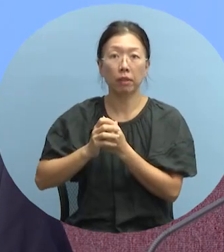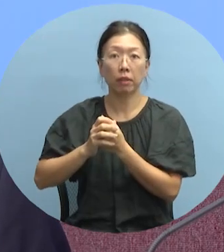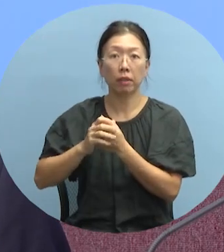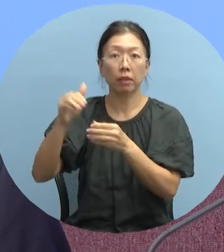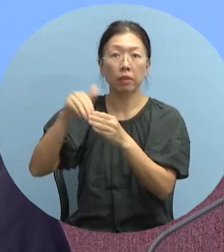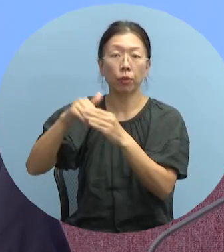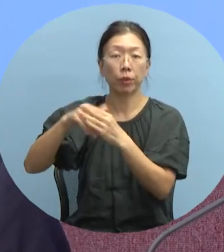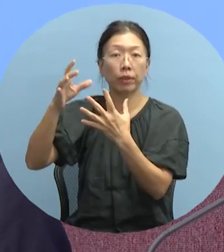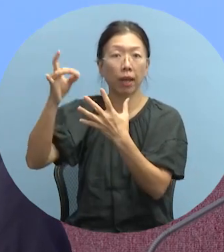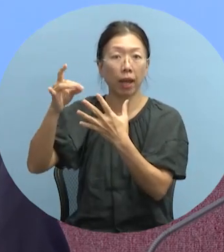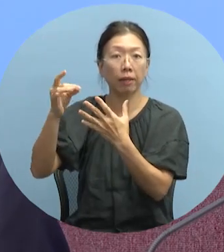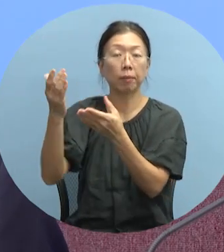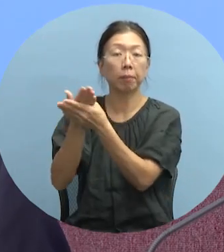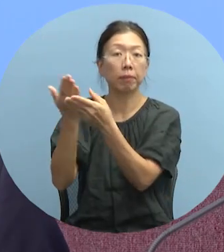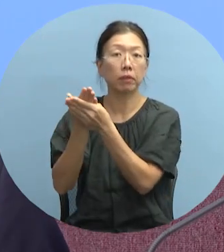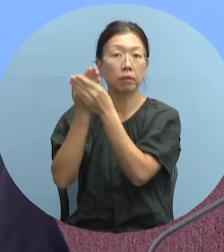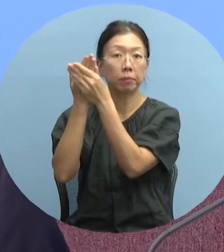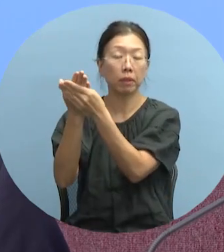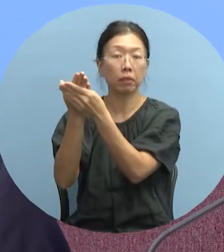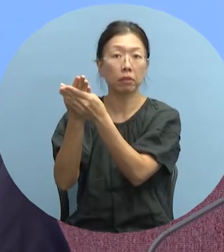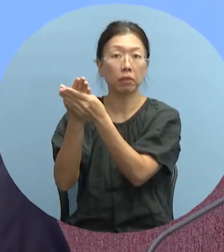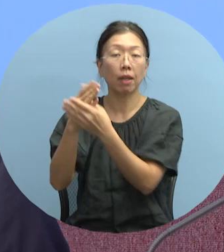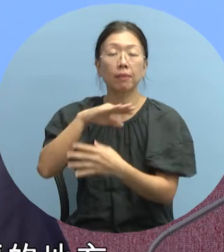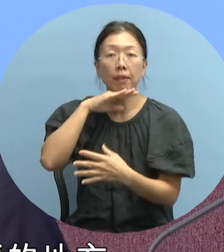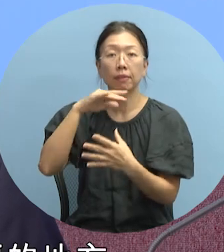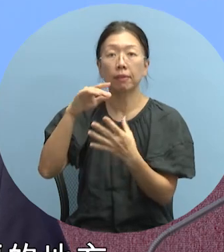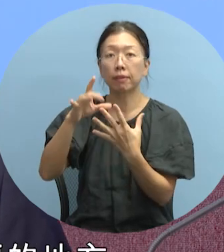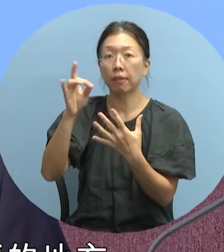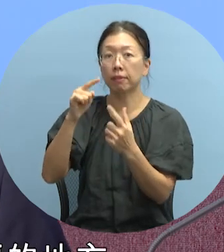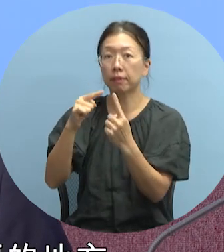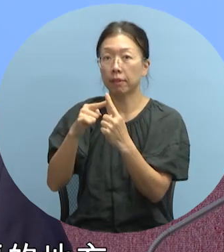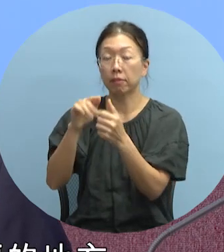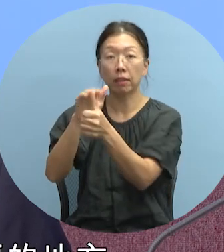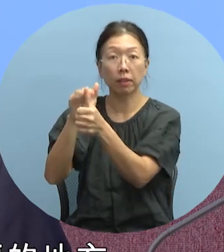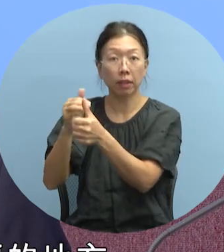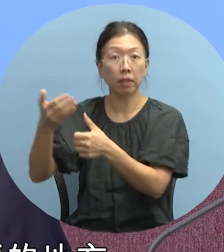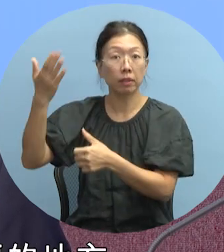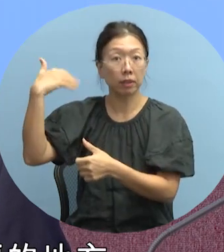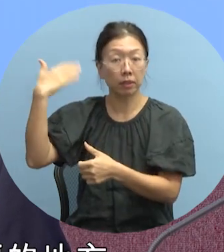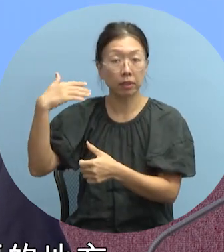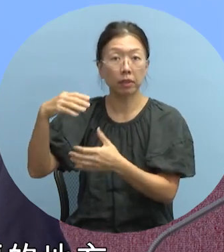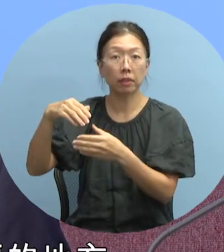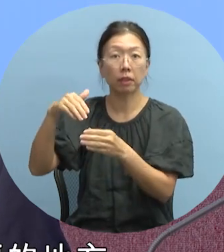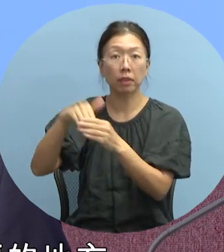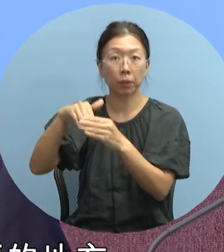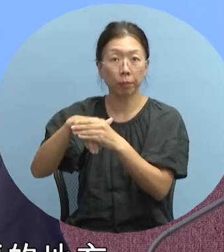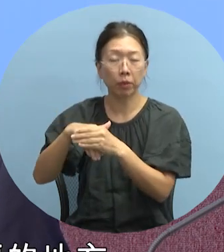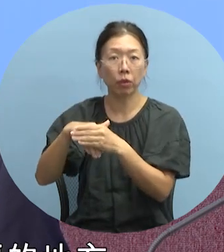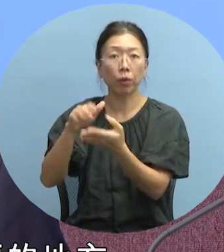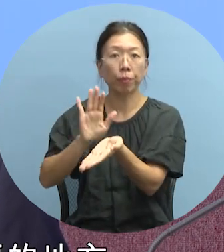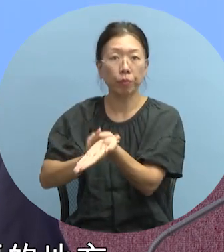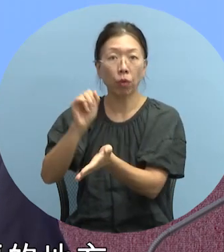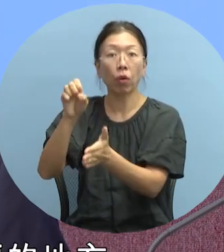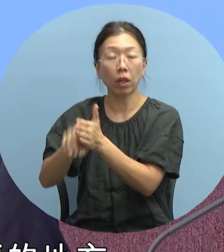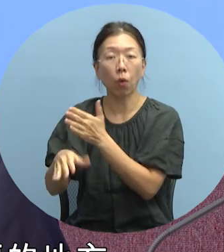知嘅文件，特別係提醒候選人咧一啲過往選舉中較多出現嘅問題嘅